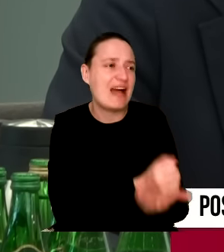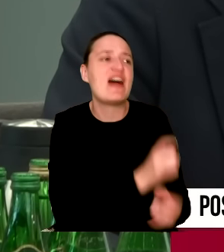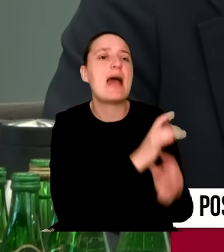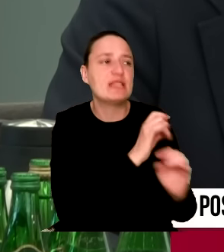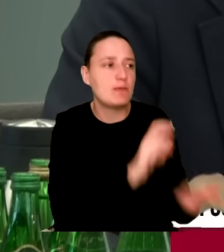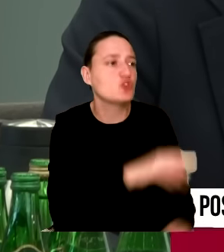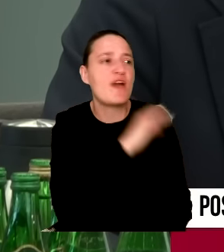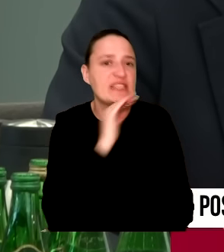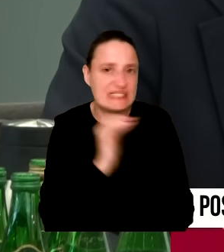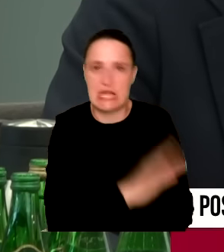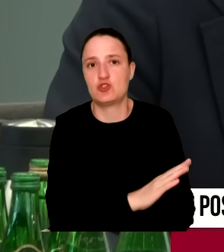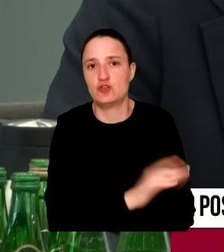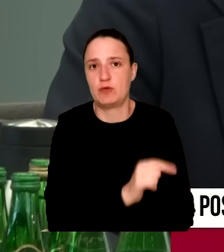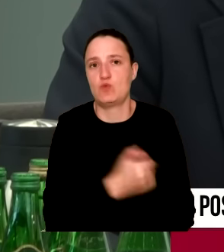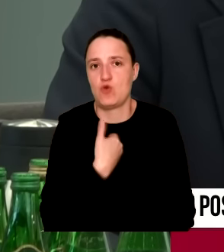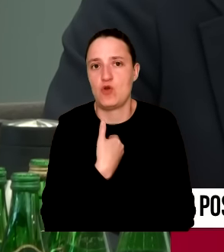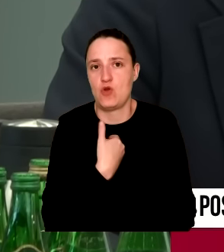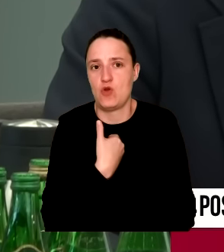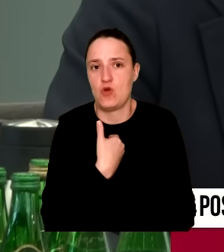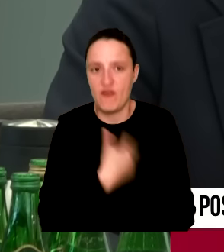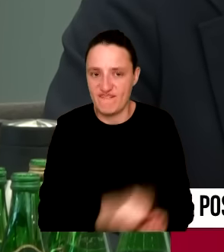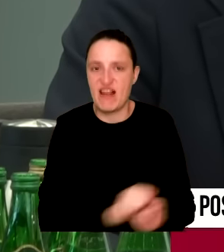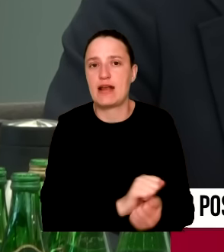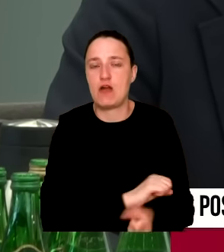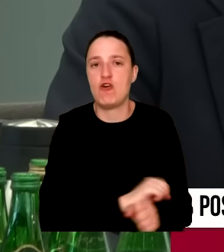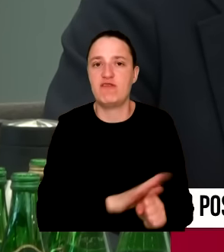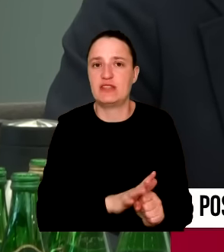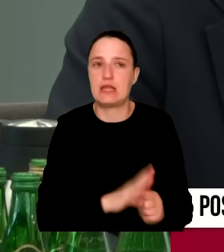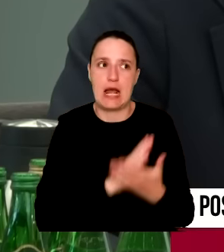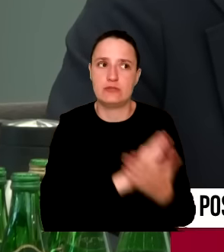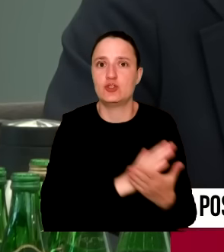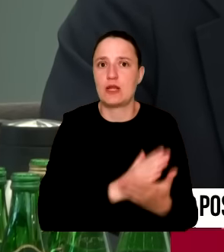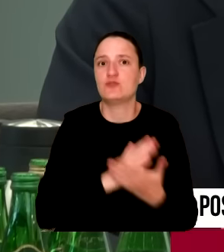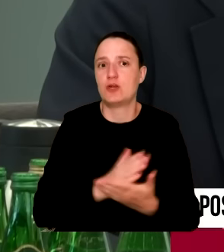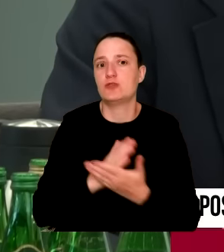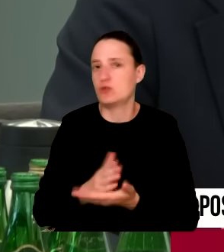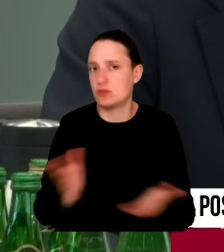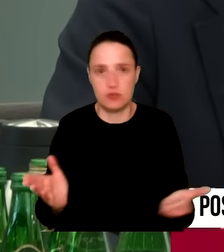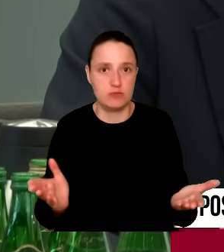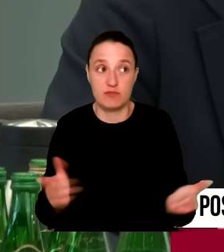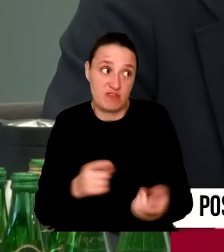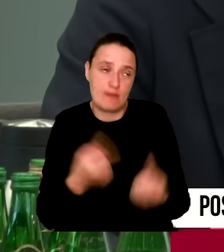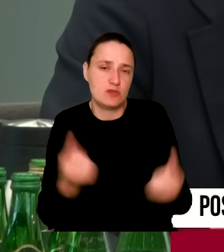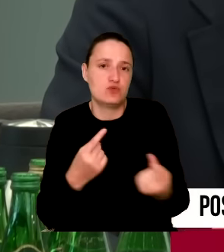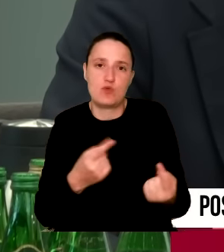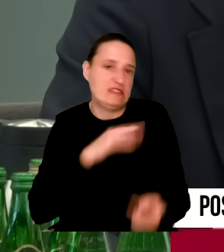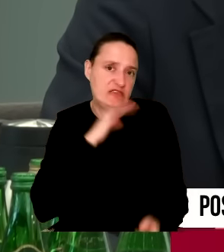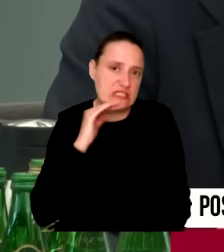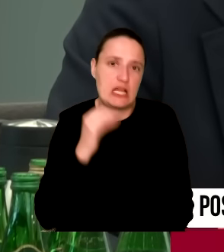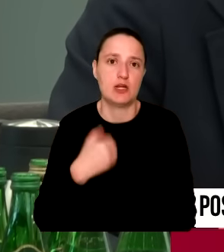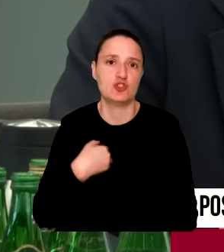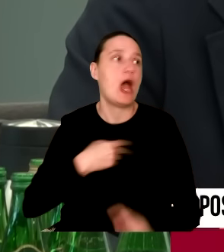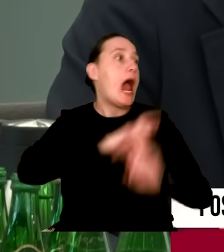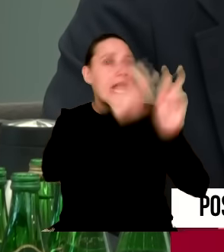epidemiczna wystarczała do radzenia sobie wówczas obecny w tamtych okolicznościach społecznych